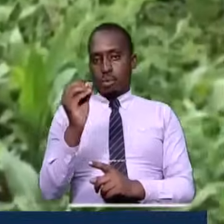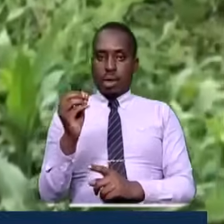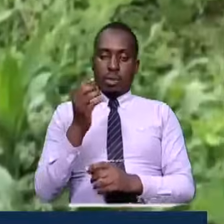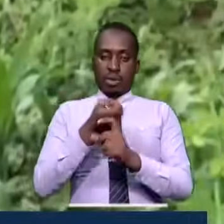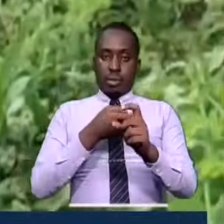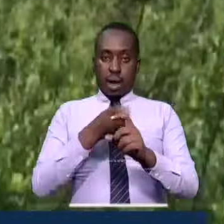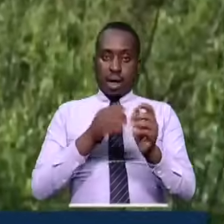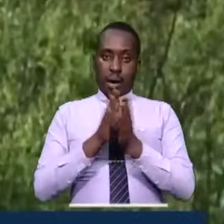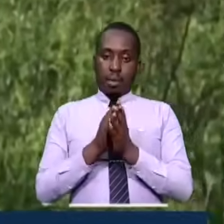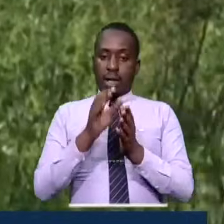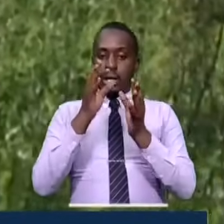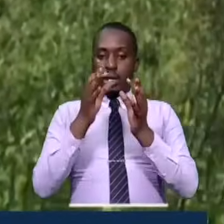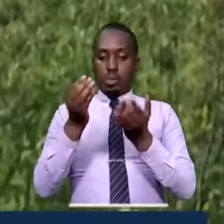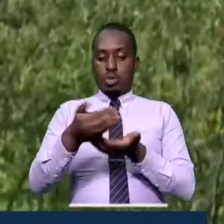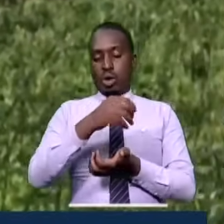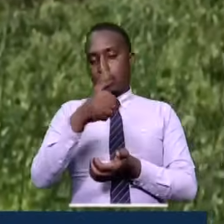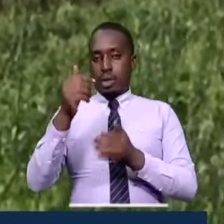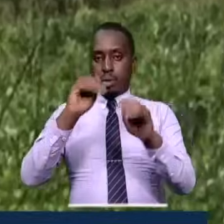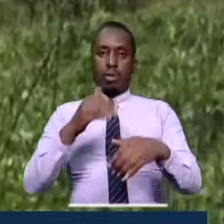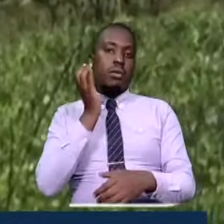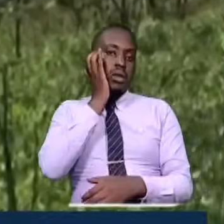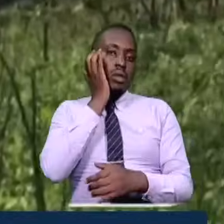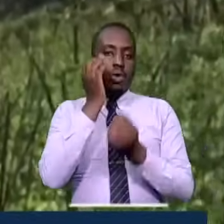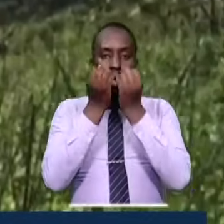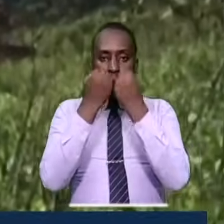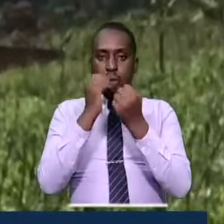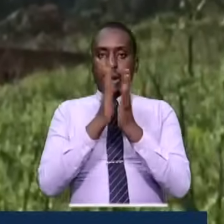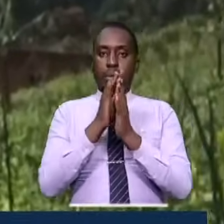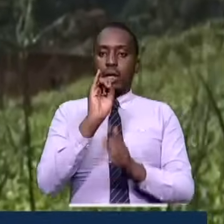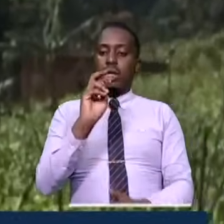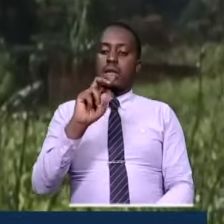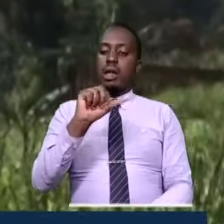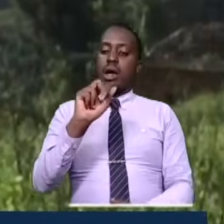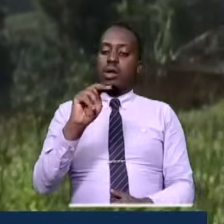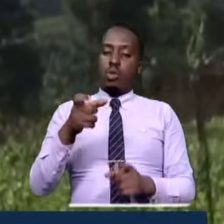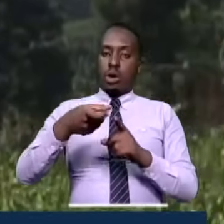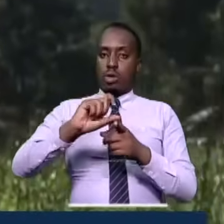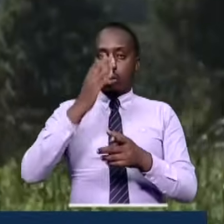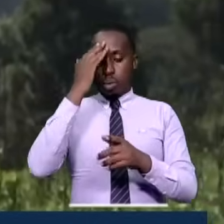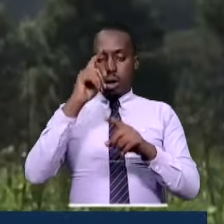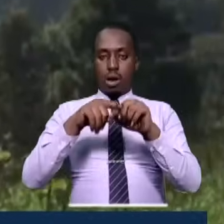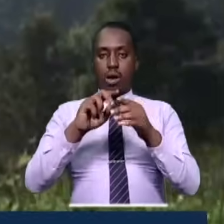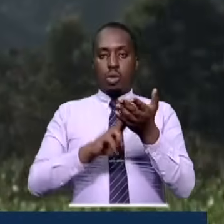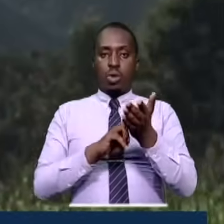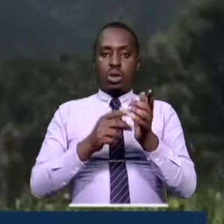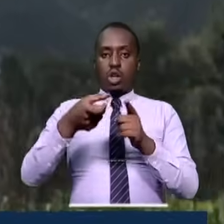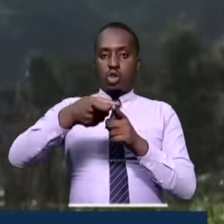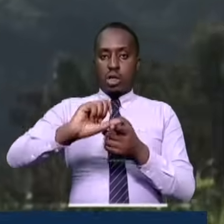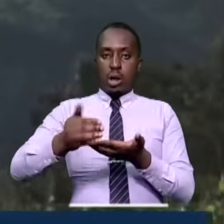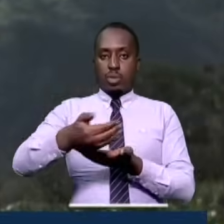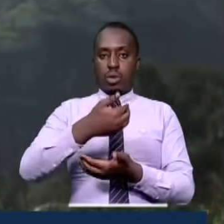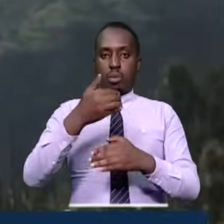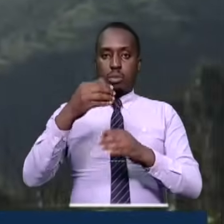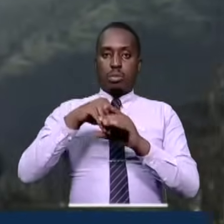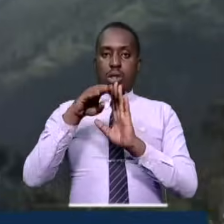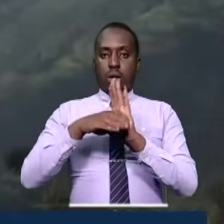ndetse n'umusaruro w'ibindi bihingwa nk'ibishyimbo ibigori n'ingano wariyongereye bitewe no gukoresha inyongera musaruro muri gahunda ya